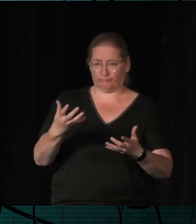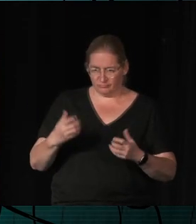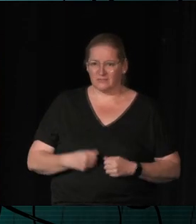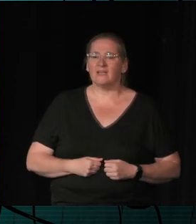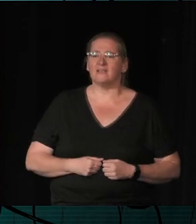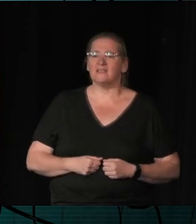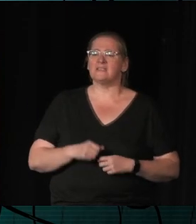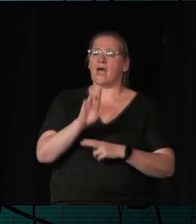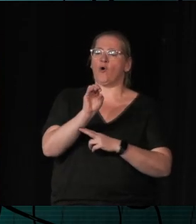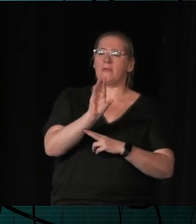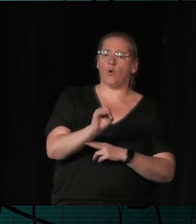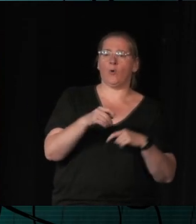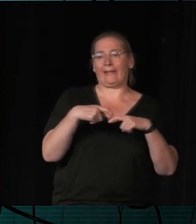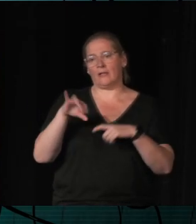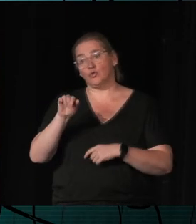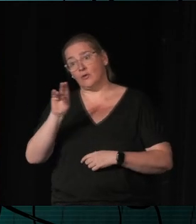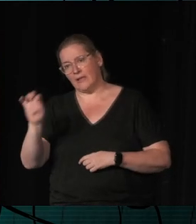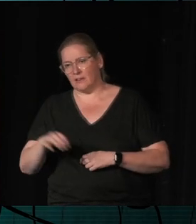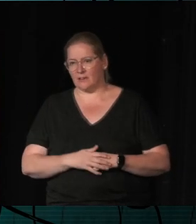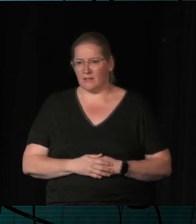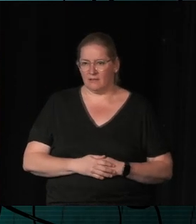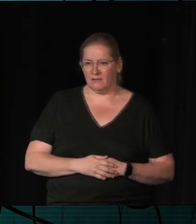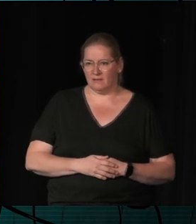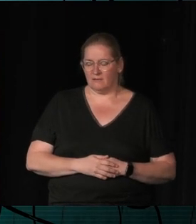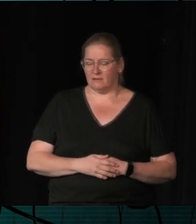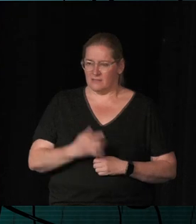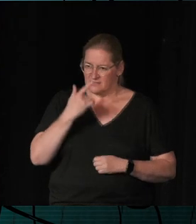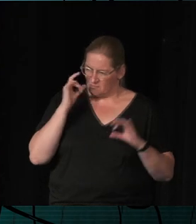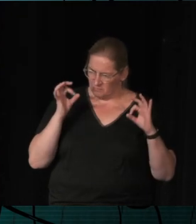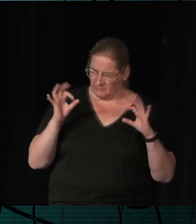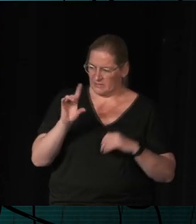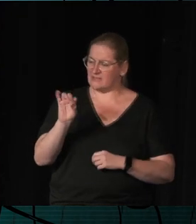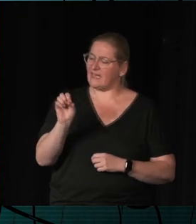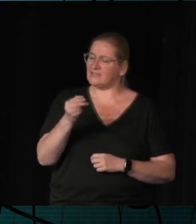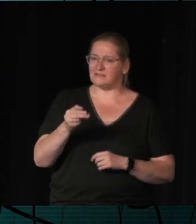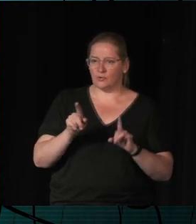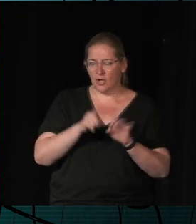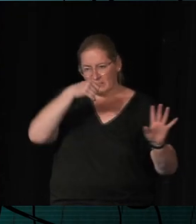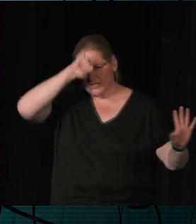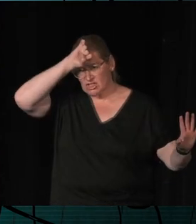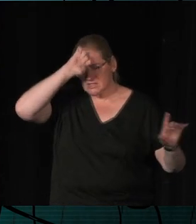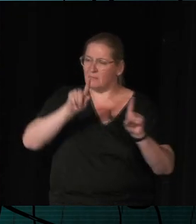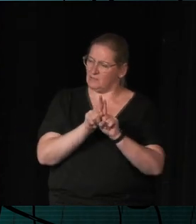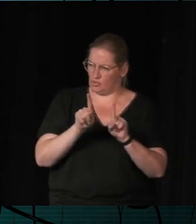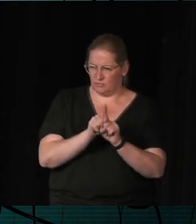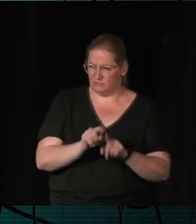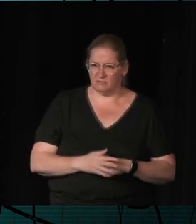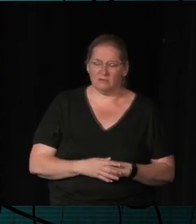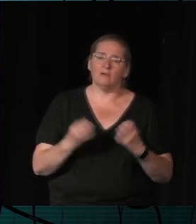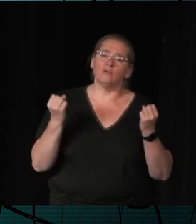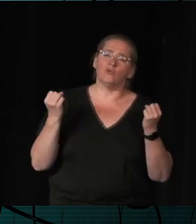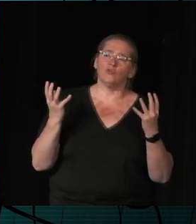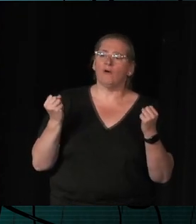jouant à Décarnation, je me suis dit, mais en fait c'est une tragédie. Parce qu'on prend, et je pense que c'est le cas de beaucoup de jeux narratifs d'horreur, on prend